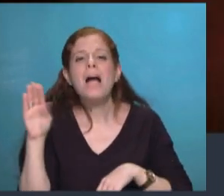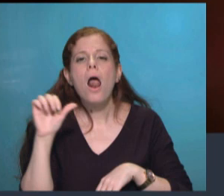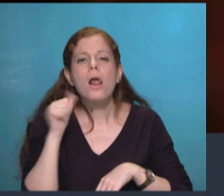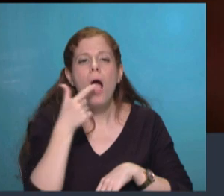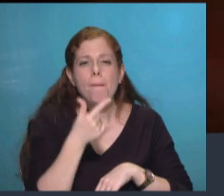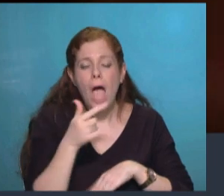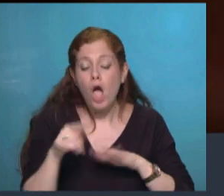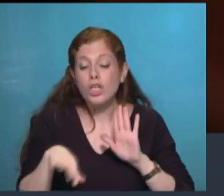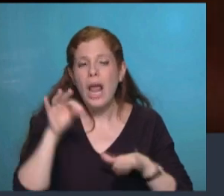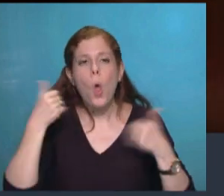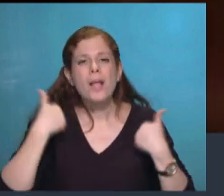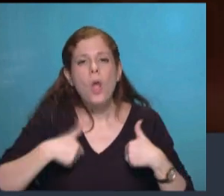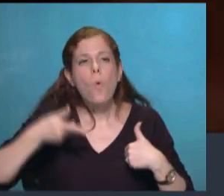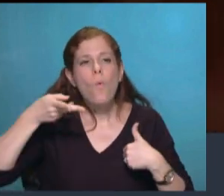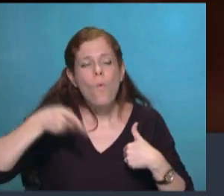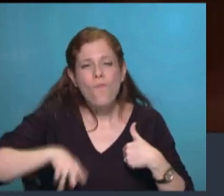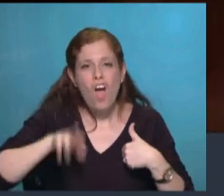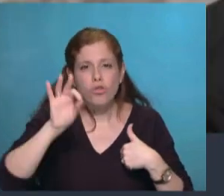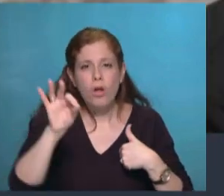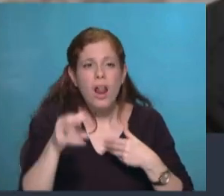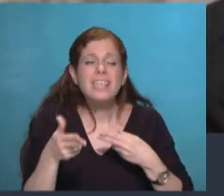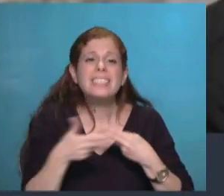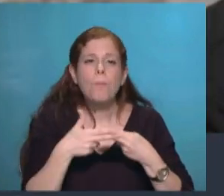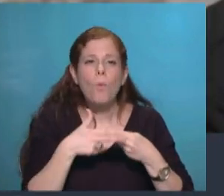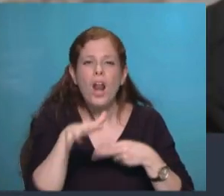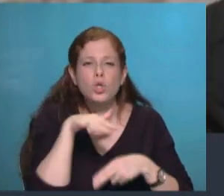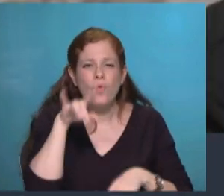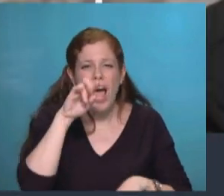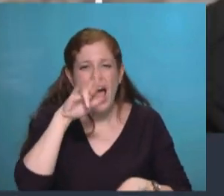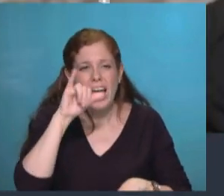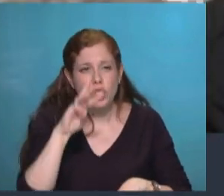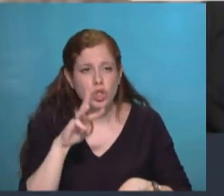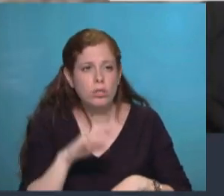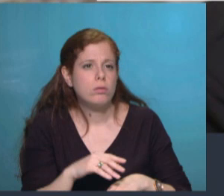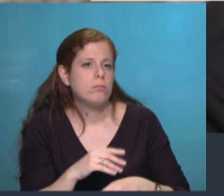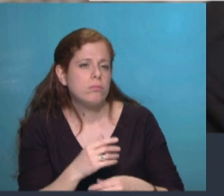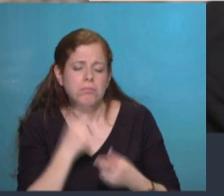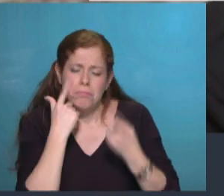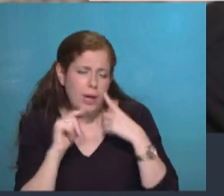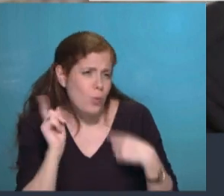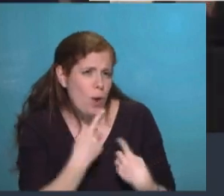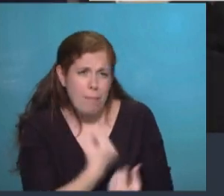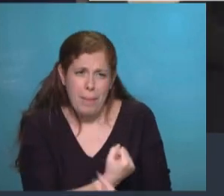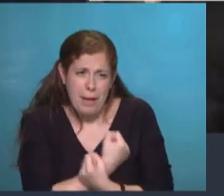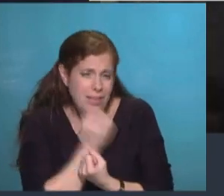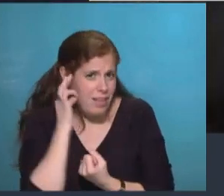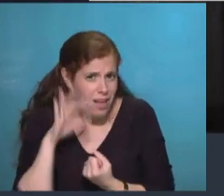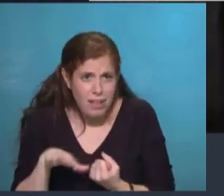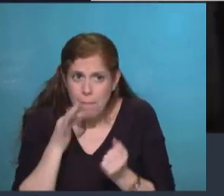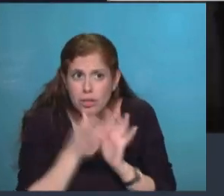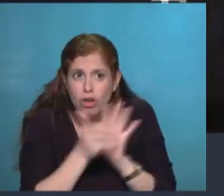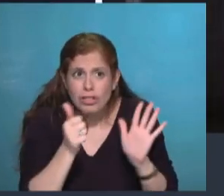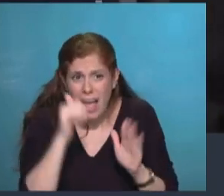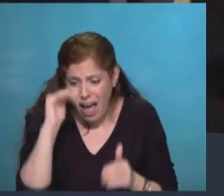התגלתה בחורשה סמוך ליישוב חריש. בכינו כולנו, חיבקתי את הילדה, היא כמעט, היא בת 16. הילדה קטן, הוא